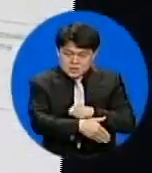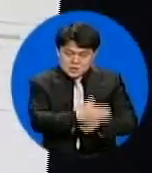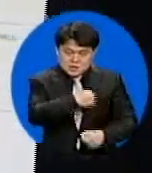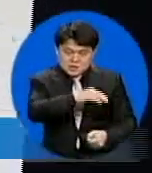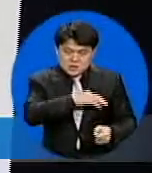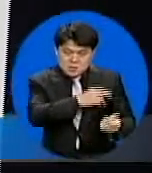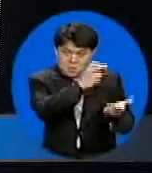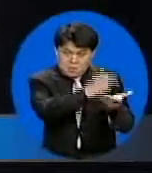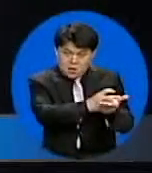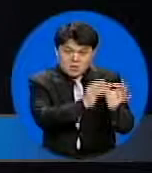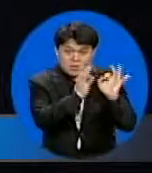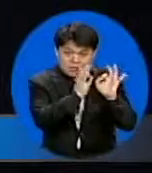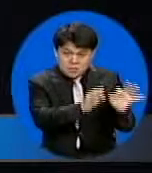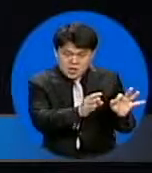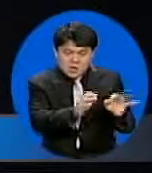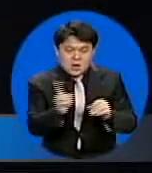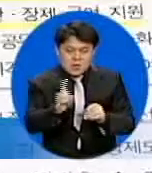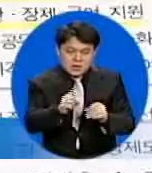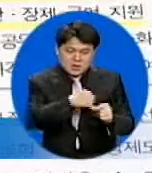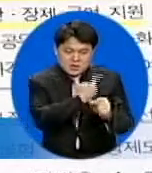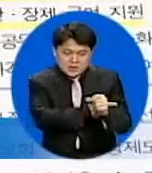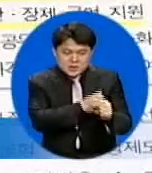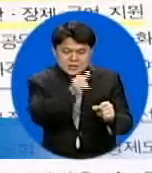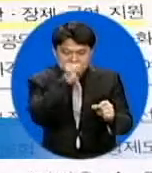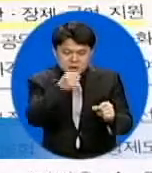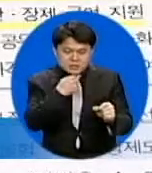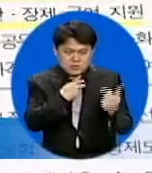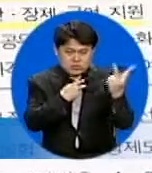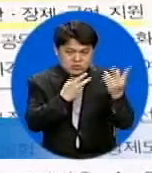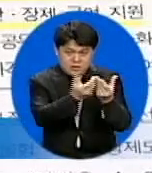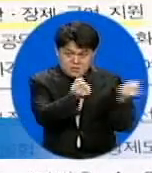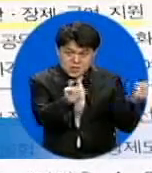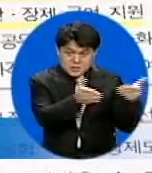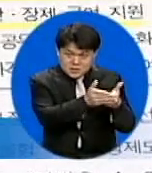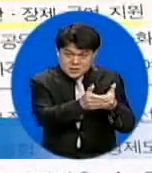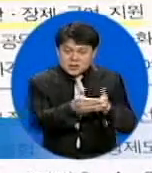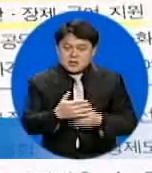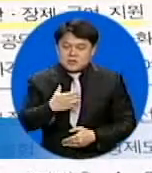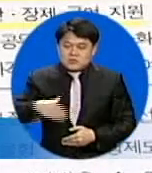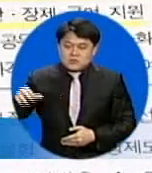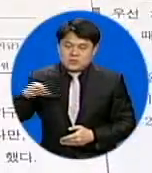기초보장제도의 부양 의무자 기준은 부양 능력이 없음과 있음으로 분류하고 있지만